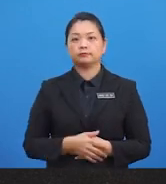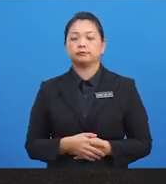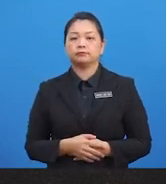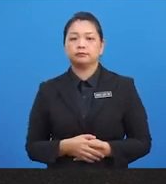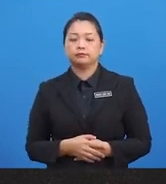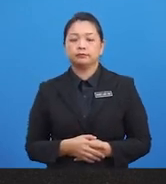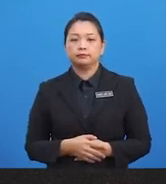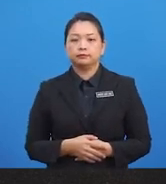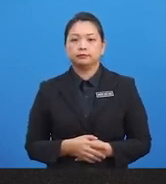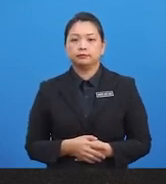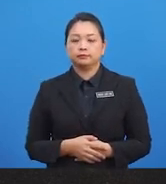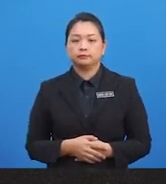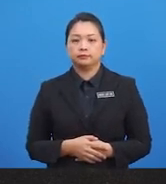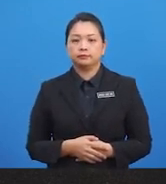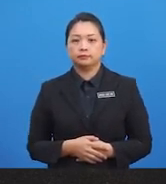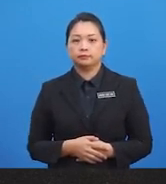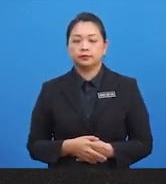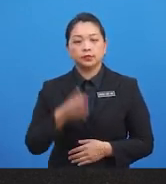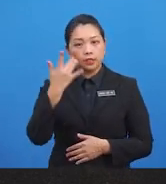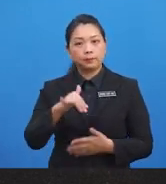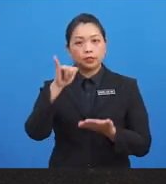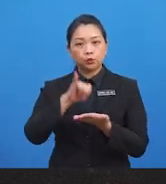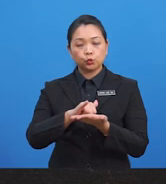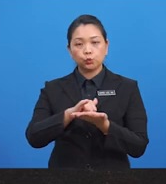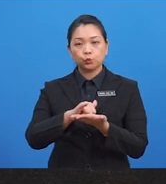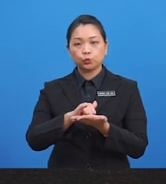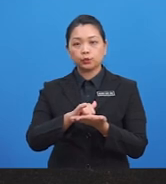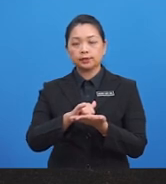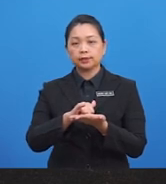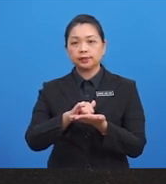Seterusnya, kita mula masukkan fungsi, iaitu